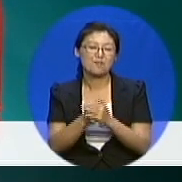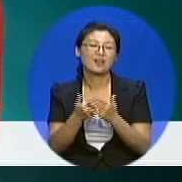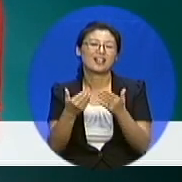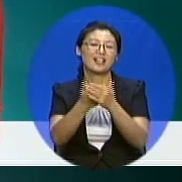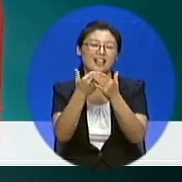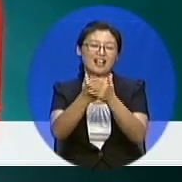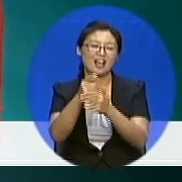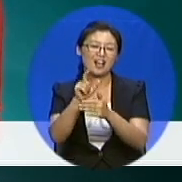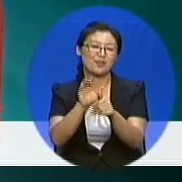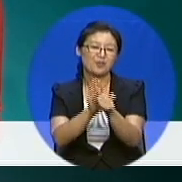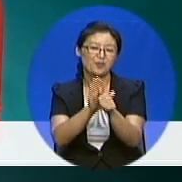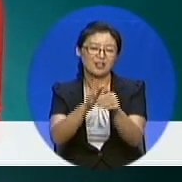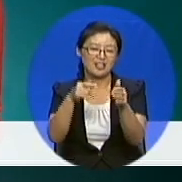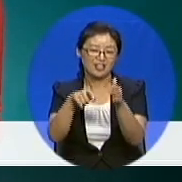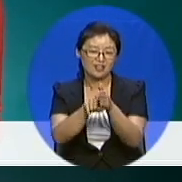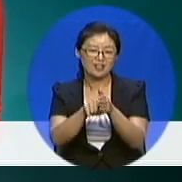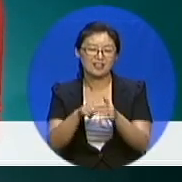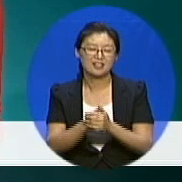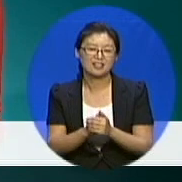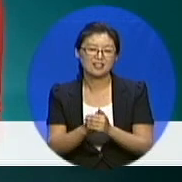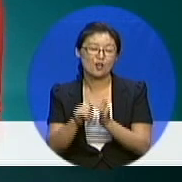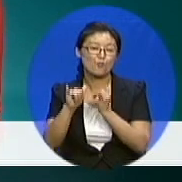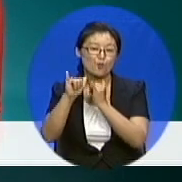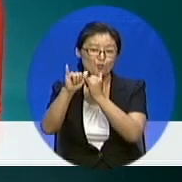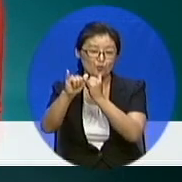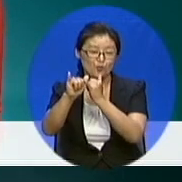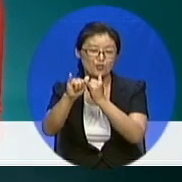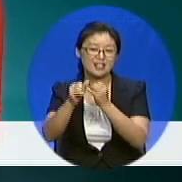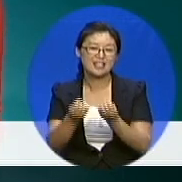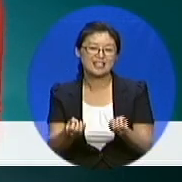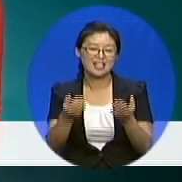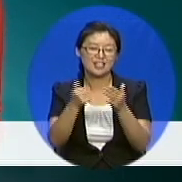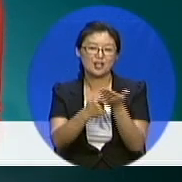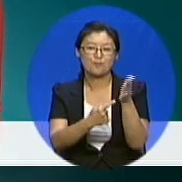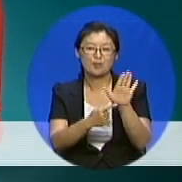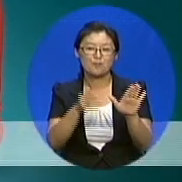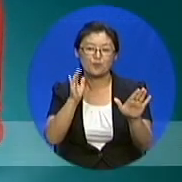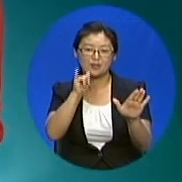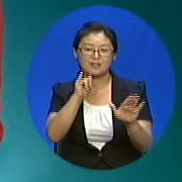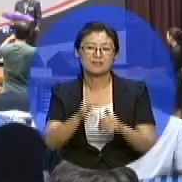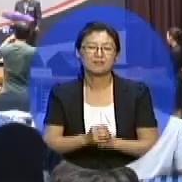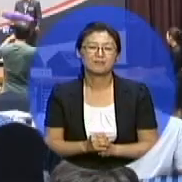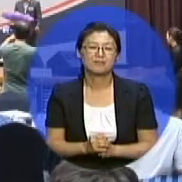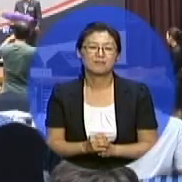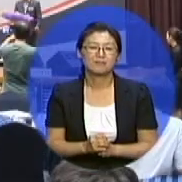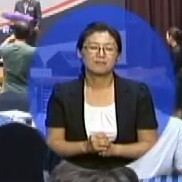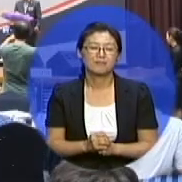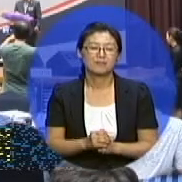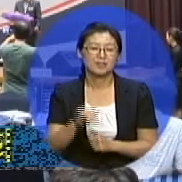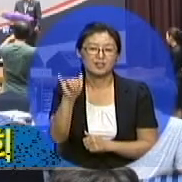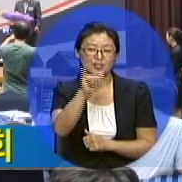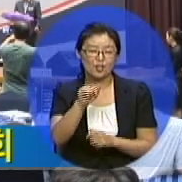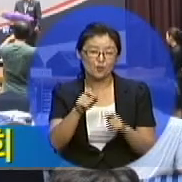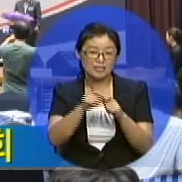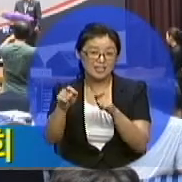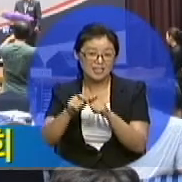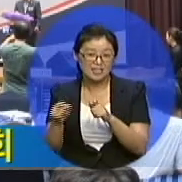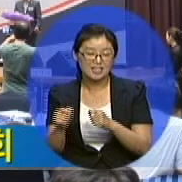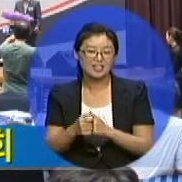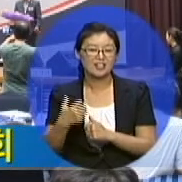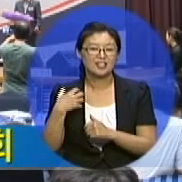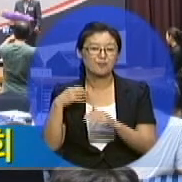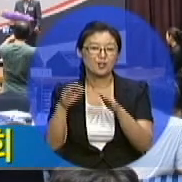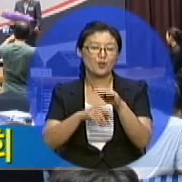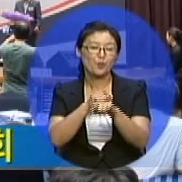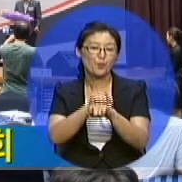위한 2013 지역발전사업 우수사례 시상식과 발표회가 열렸습니다. 전국 지자체에서 담당